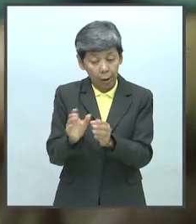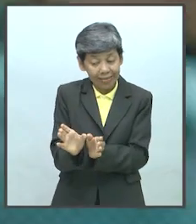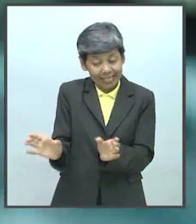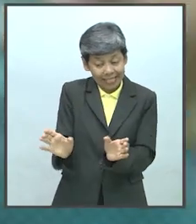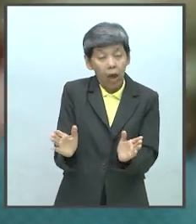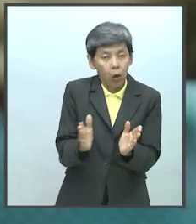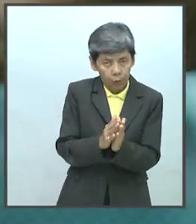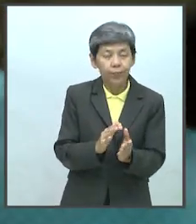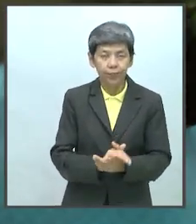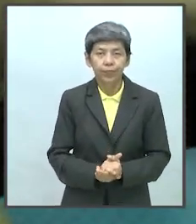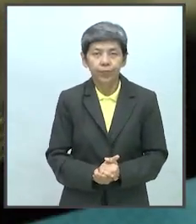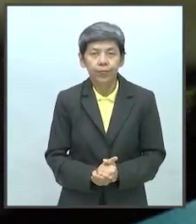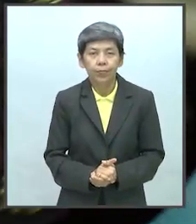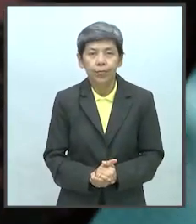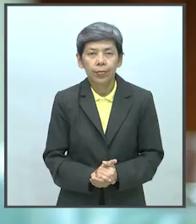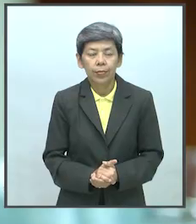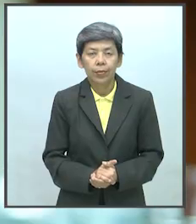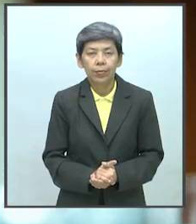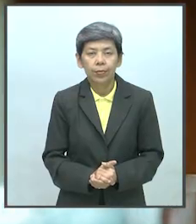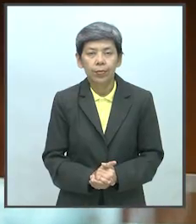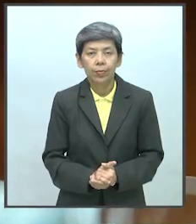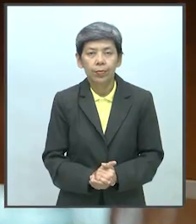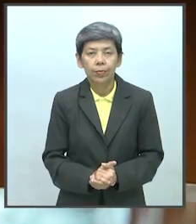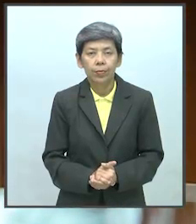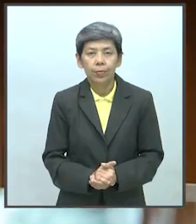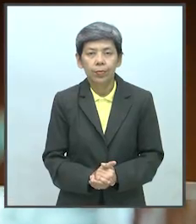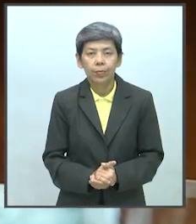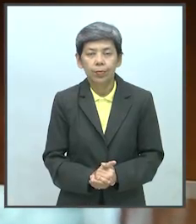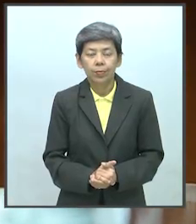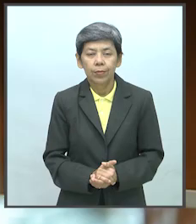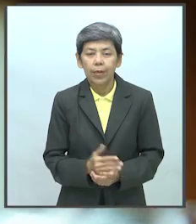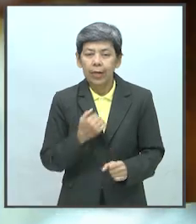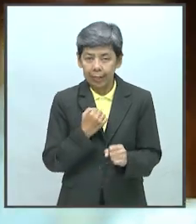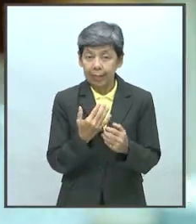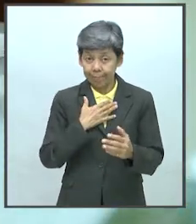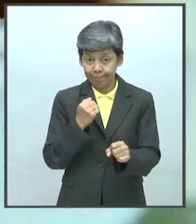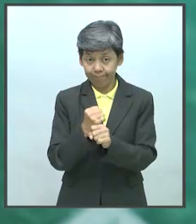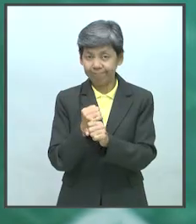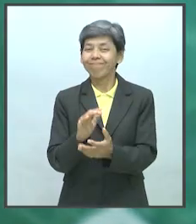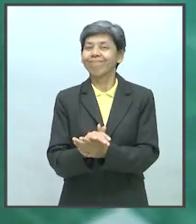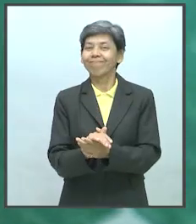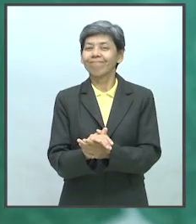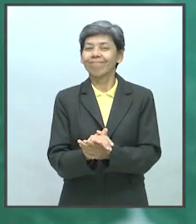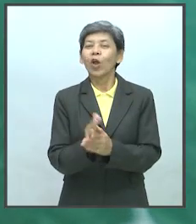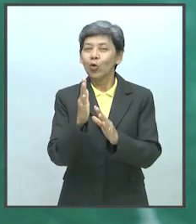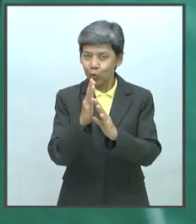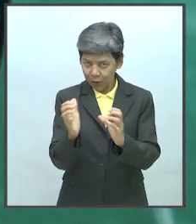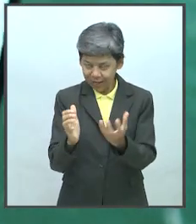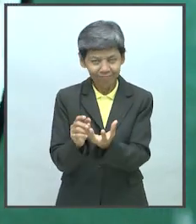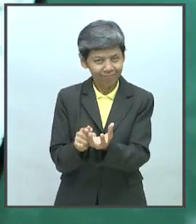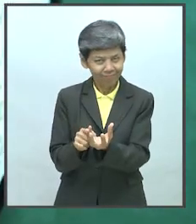เหมือนกันครับโทษนะครับคุณหญิงช่วยหน่อยเราก็เตรียมในส่วนของตัว ท ุ เรียน นะครับ